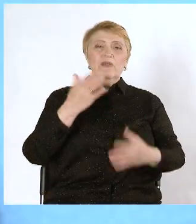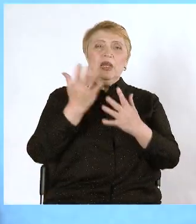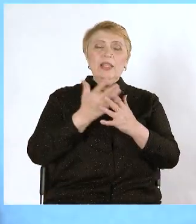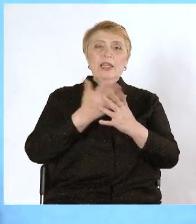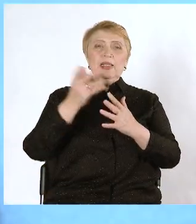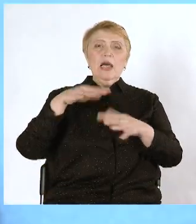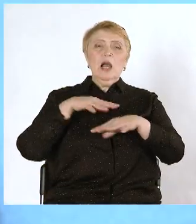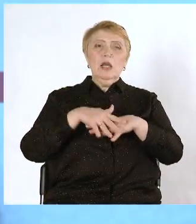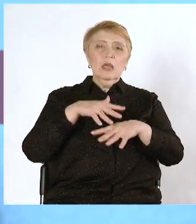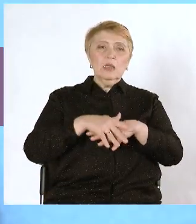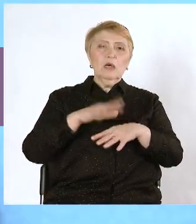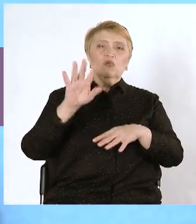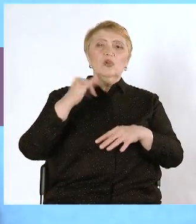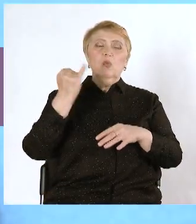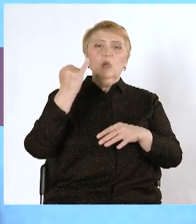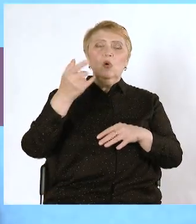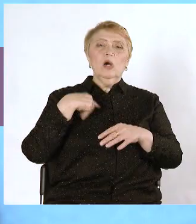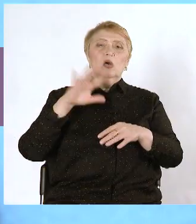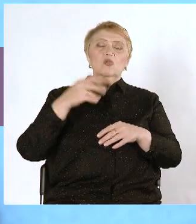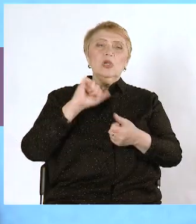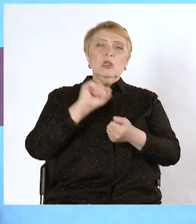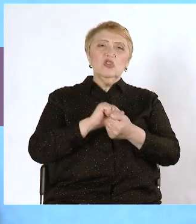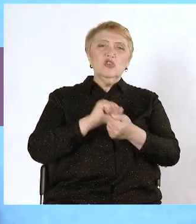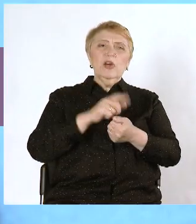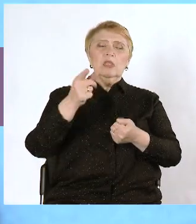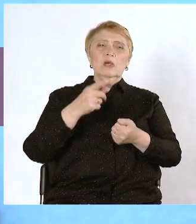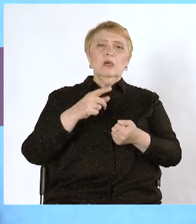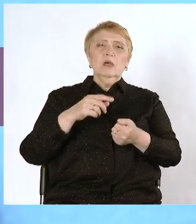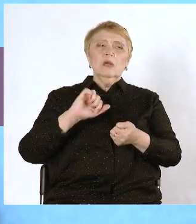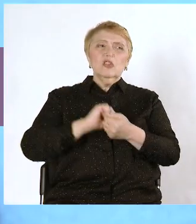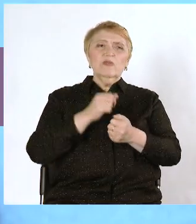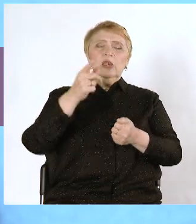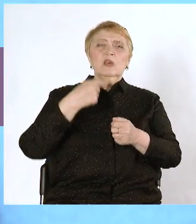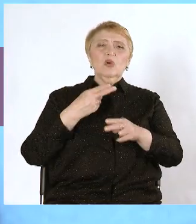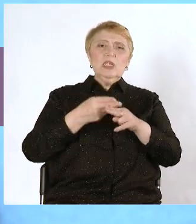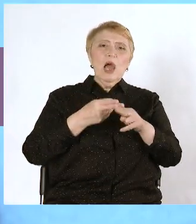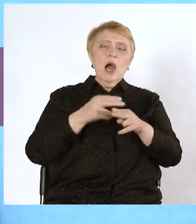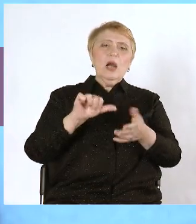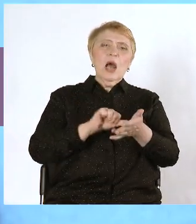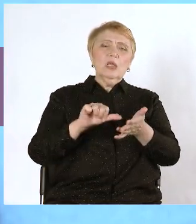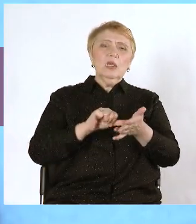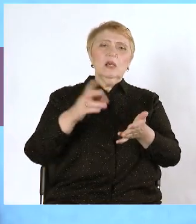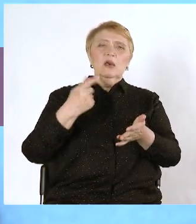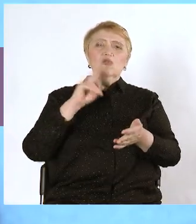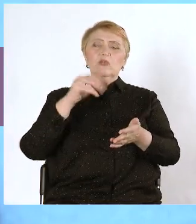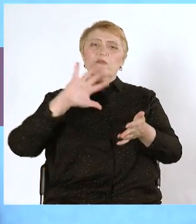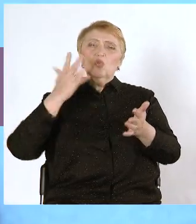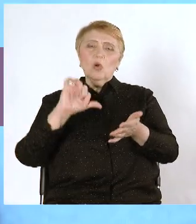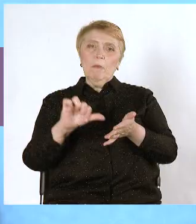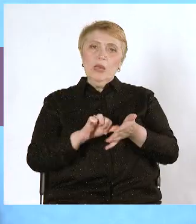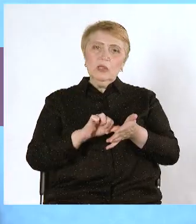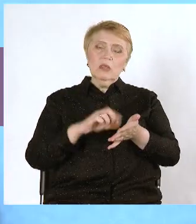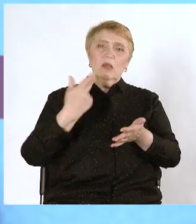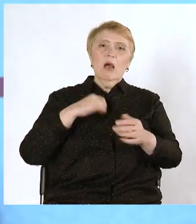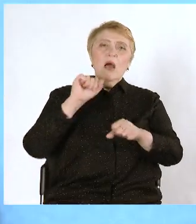них плохо заживают ранки но вот еще может шоу удар по 1 толку чет у меня там порезы так дольше стали заживать и так далее вот слабость и